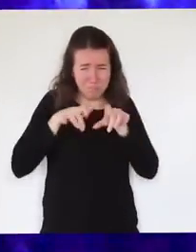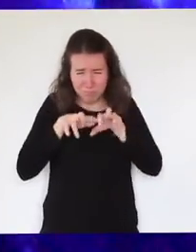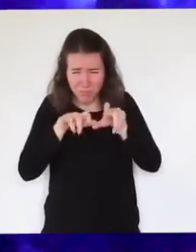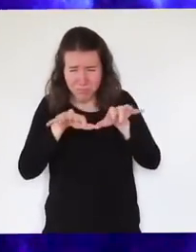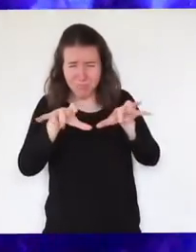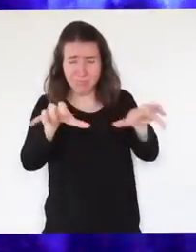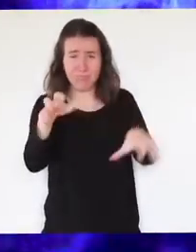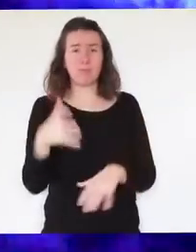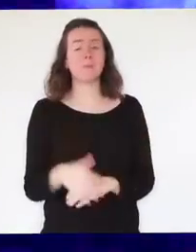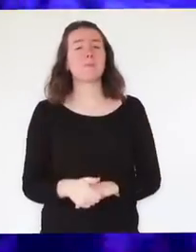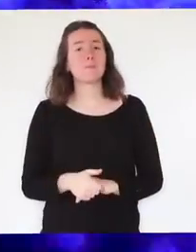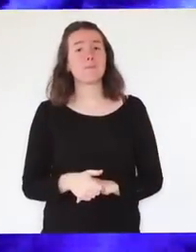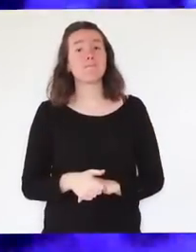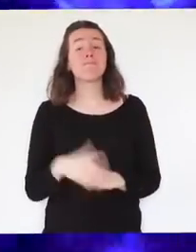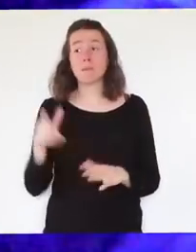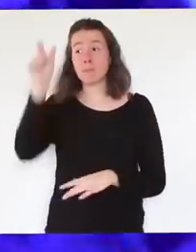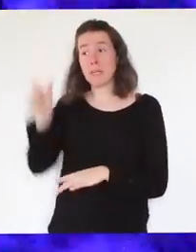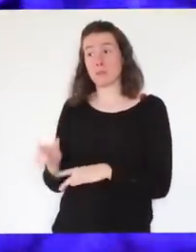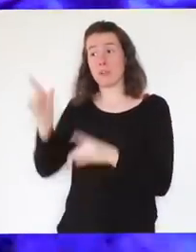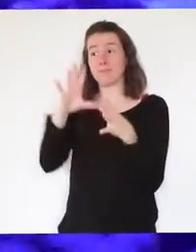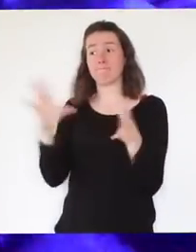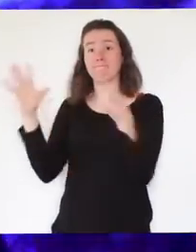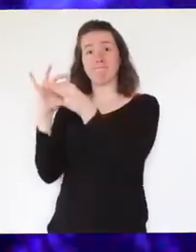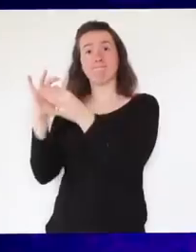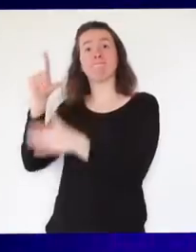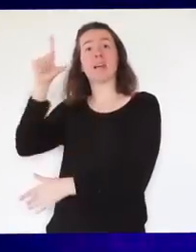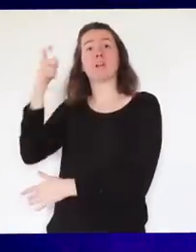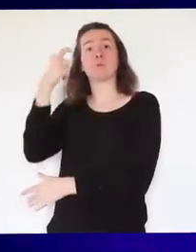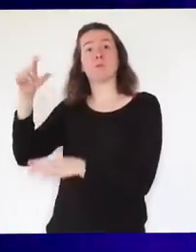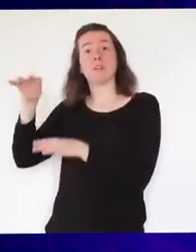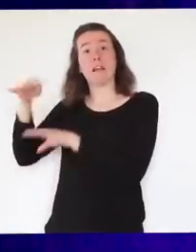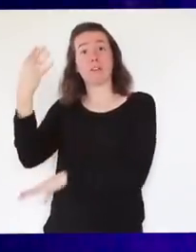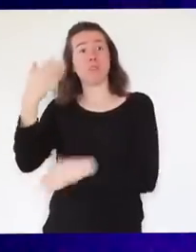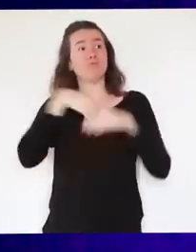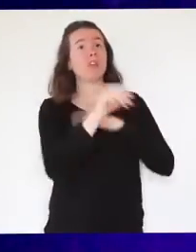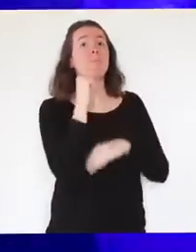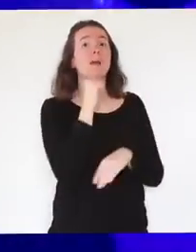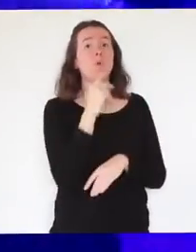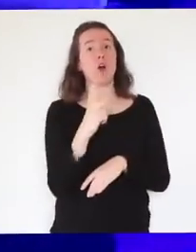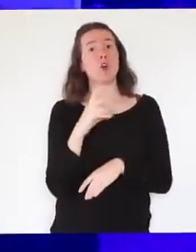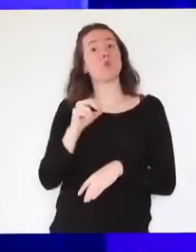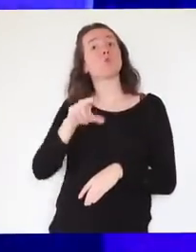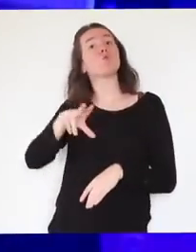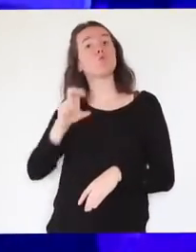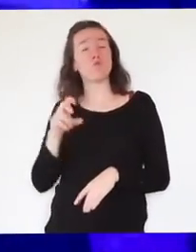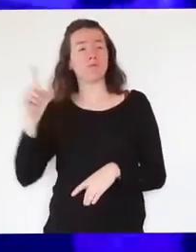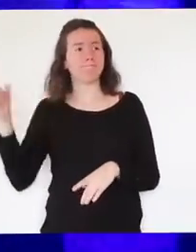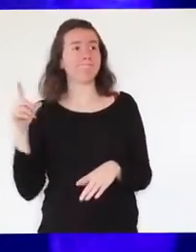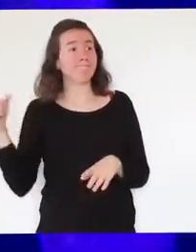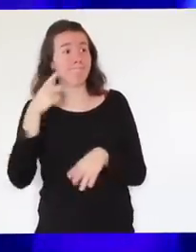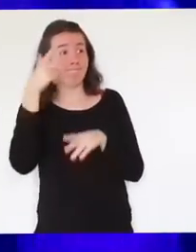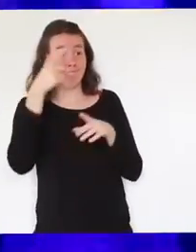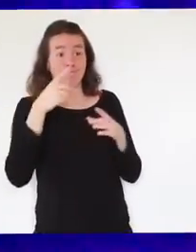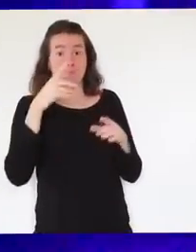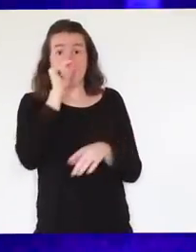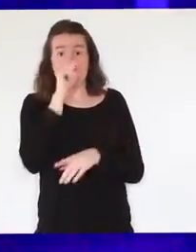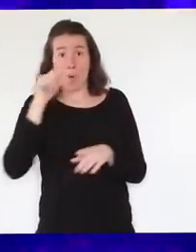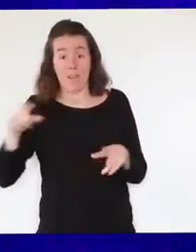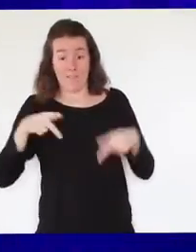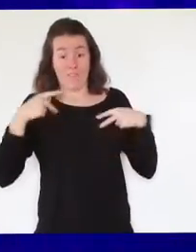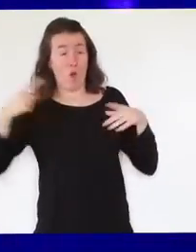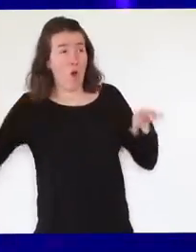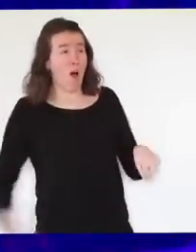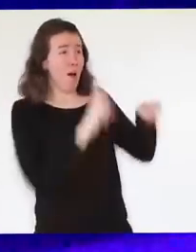Un enquêteur a aussi réussi à se faire embaucher dans un abattoir Doux et a pu filmer l'accrochage des poulets en caméra cachée.